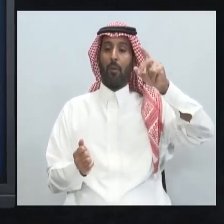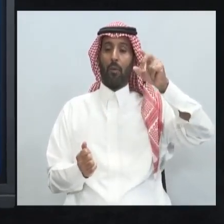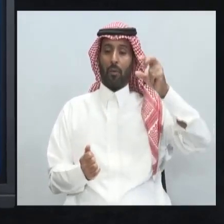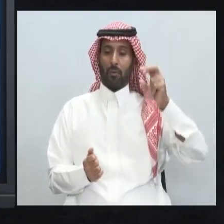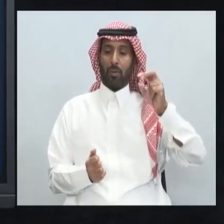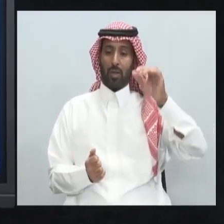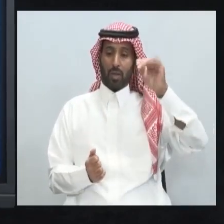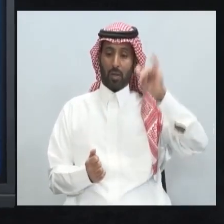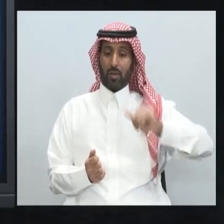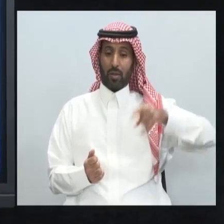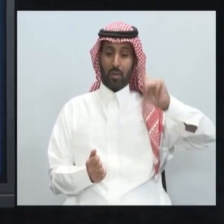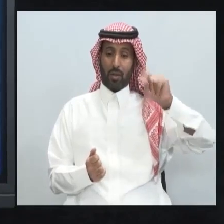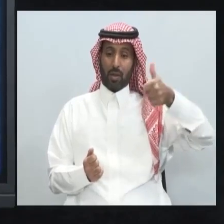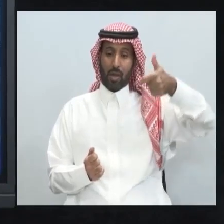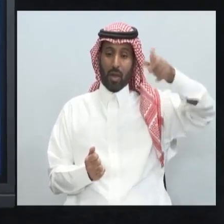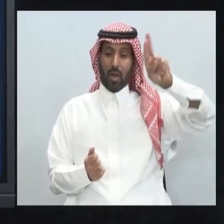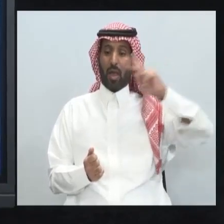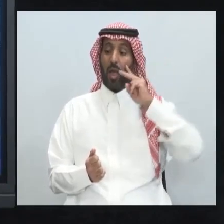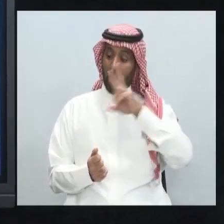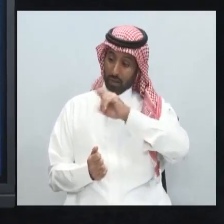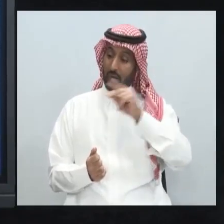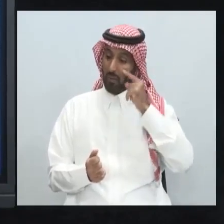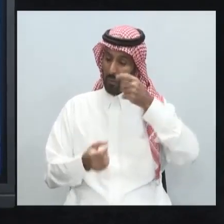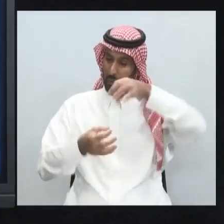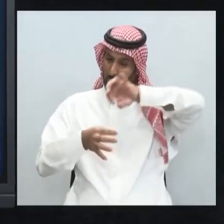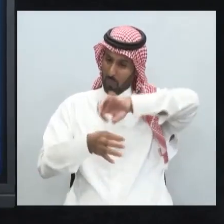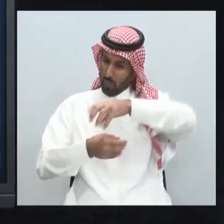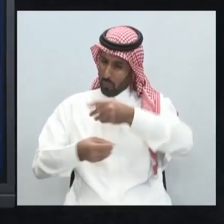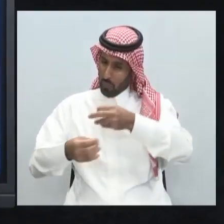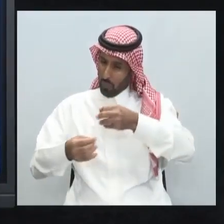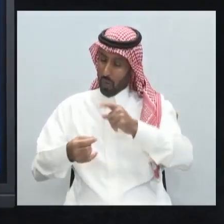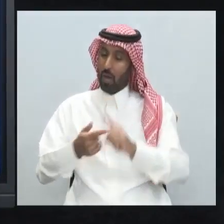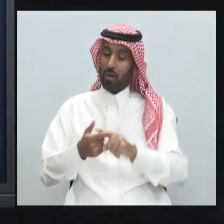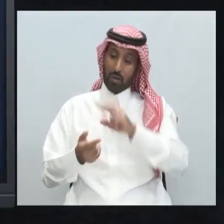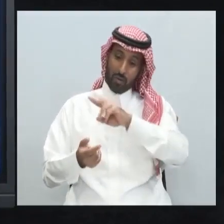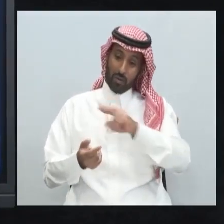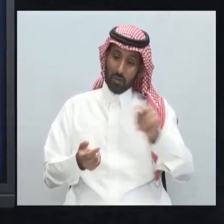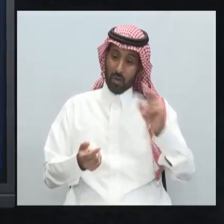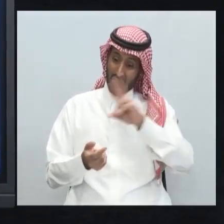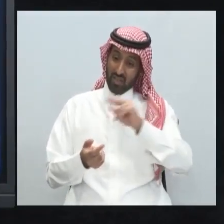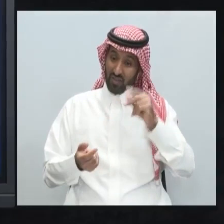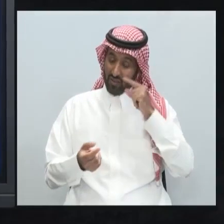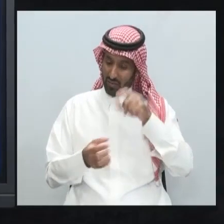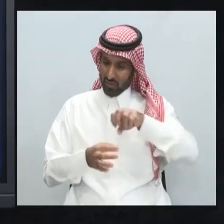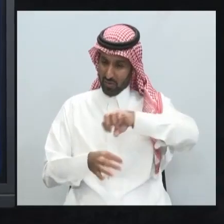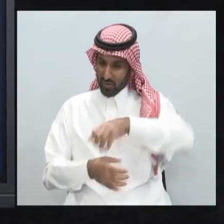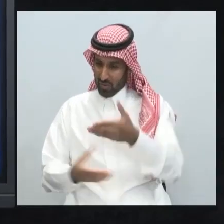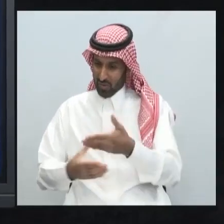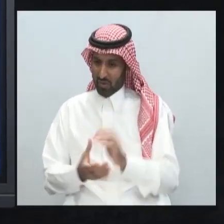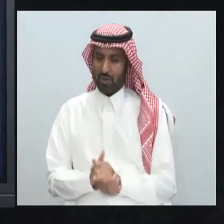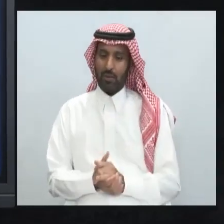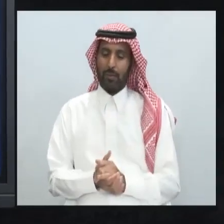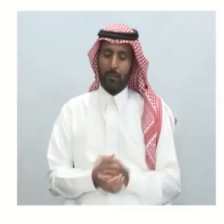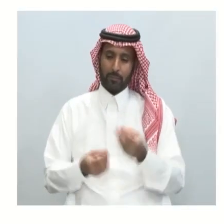المذيبات تذيب اشباهها اذا كان المركب قطبي فيذي المركبات القطبيه غير قطبي يذيب المركبات غير